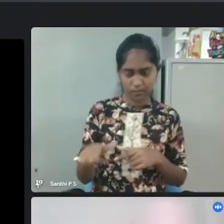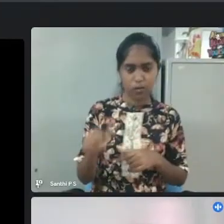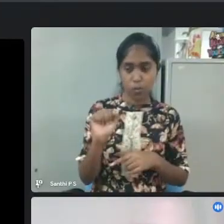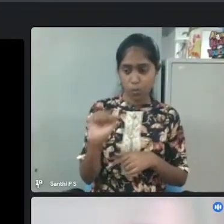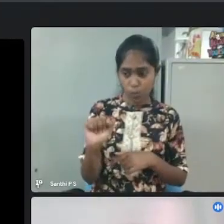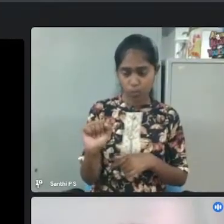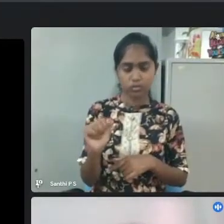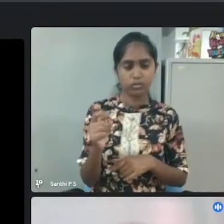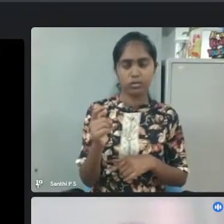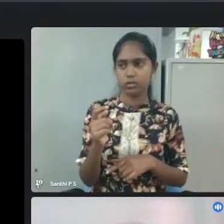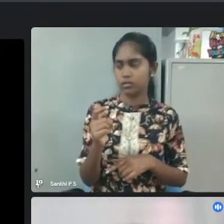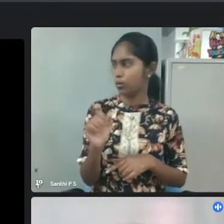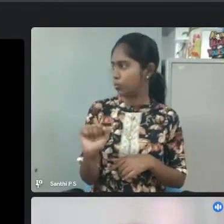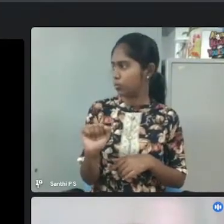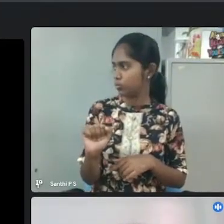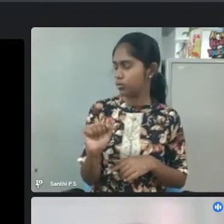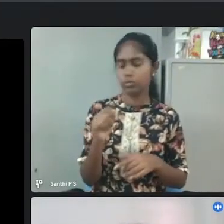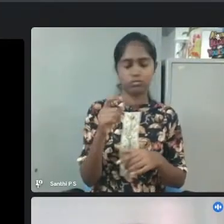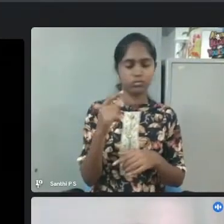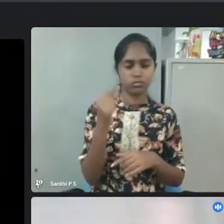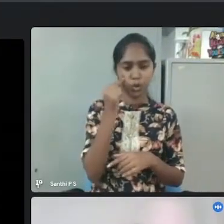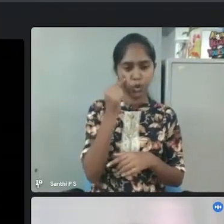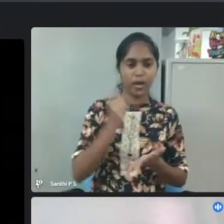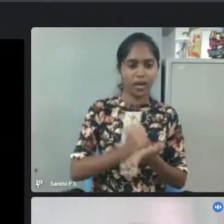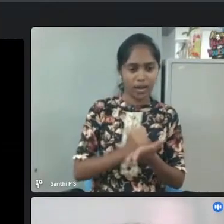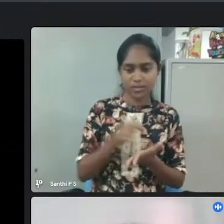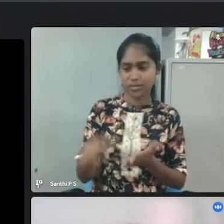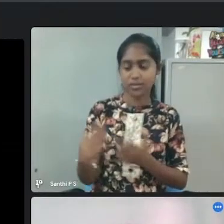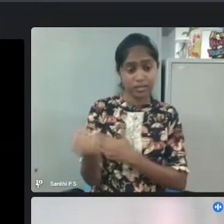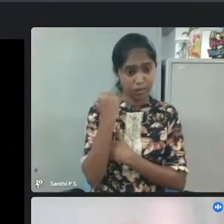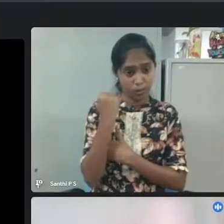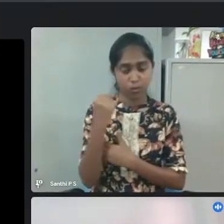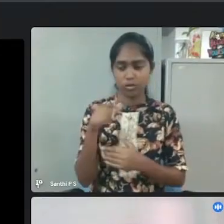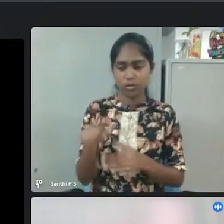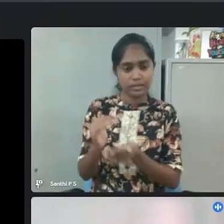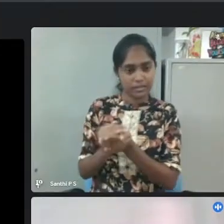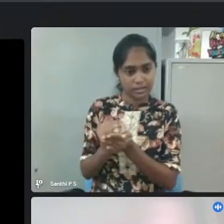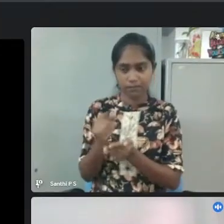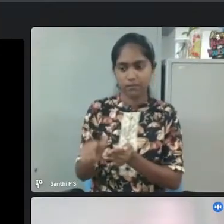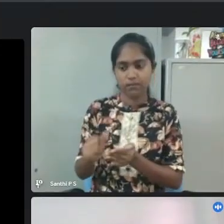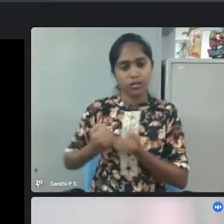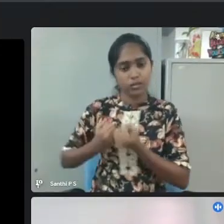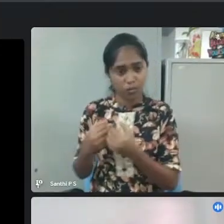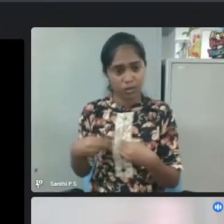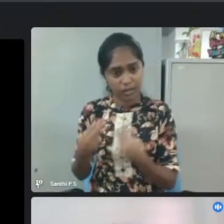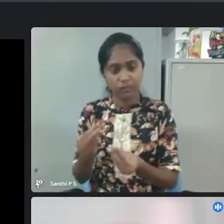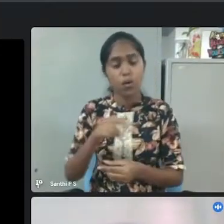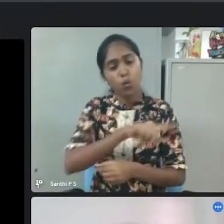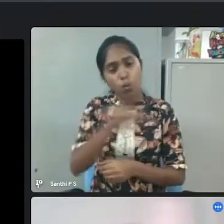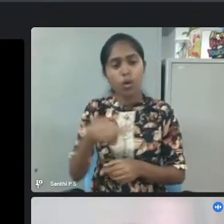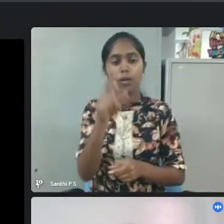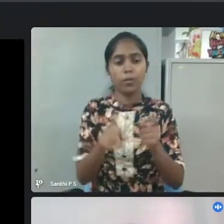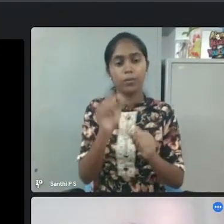ചെയ്യും. അപ്പൊ നമ്മുടെ ഇന്ത്യയും ഈ CRPD കൺവെൻഷനിൽ ഒപ്പിട്ടിട്ടുള്ളതാണ്. ഇതെല്ലാം നടത്തിയെടുക്കാനുള്ള ബാധ്യത നമുക്ക്